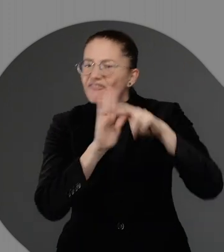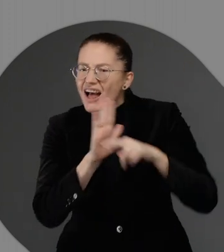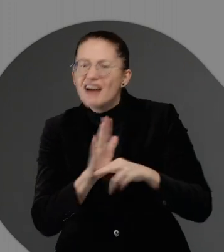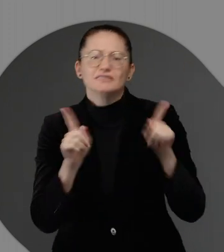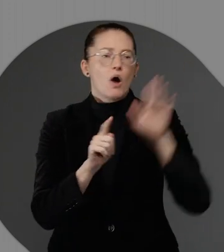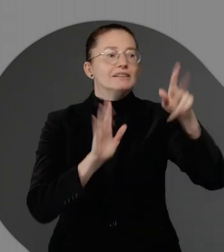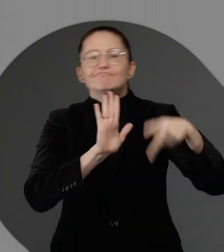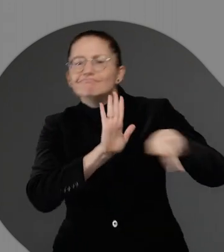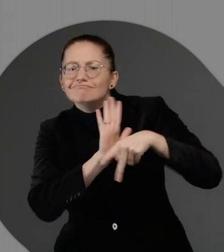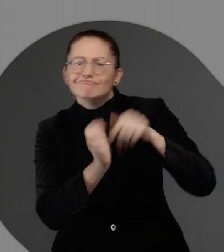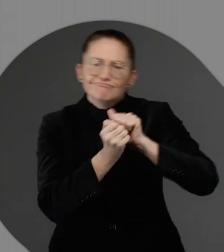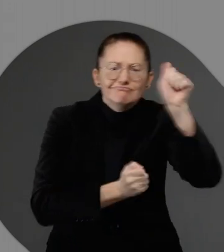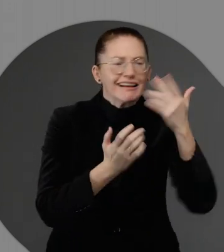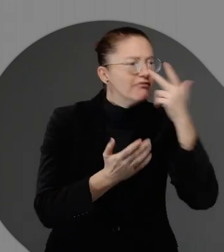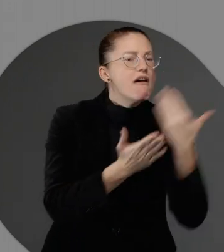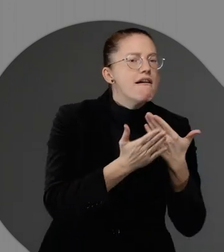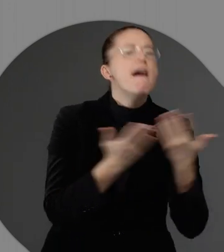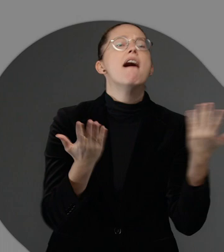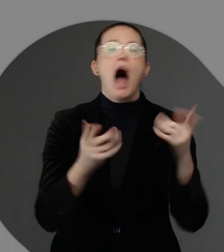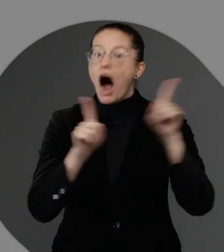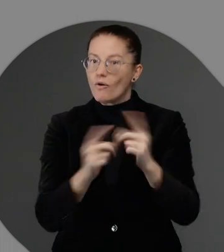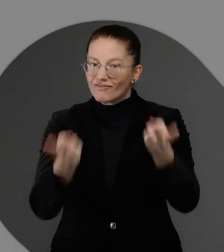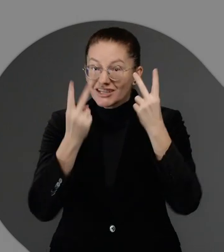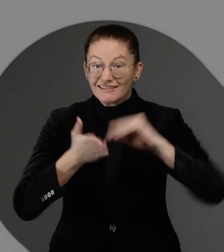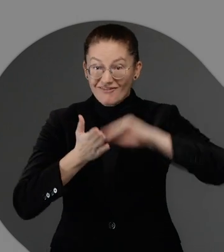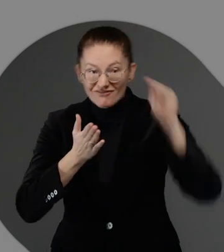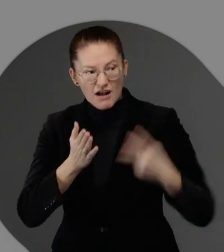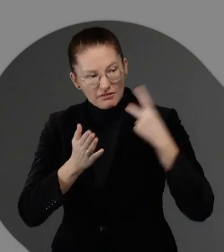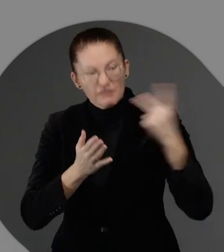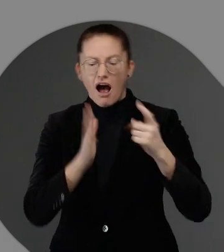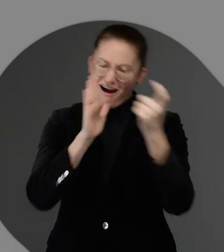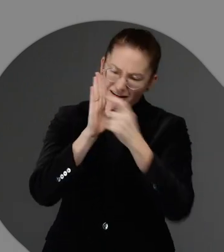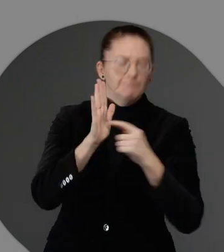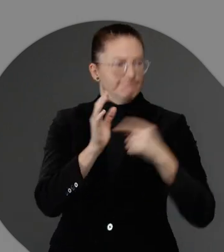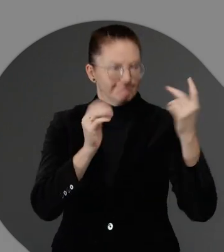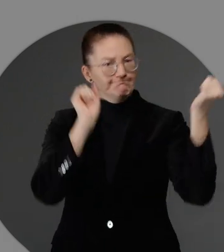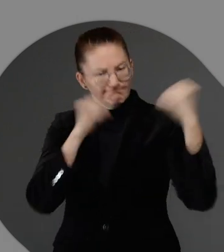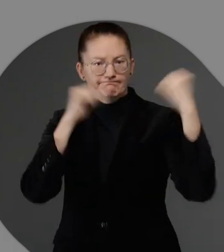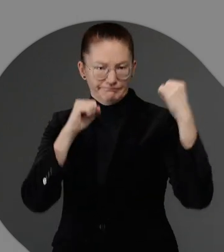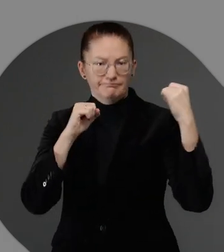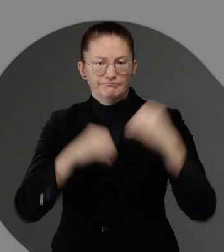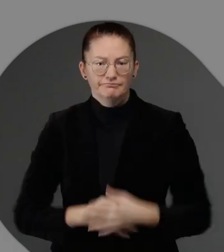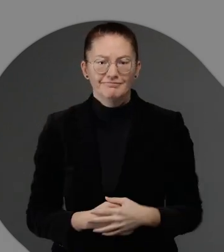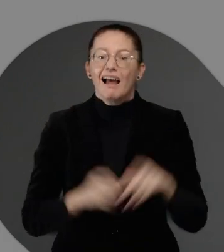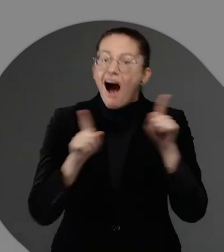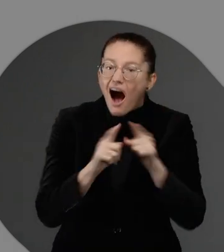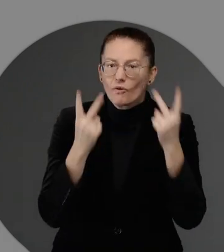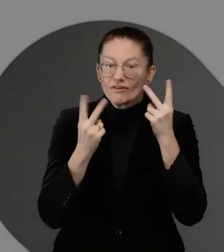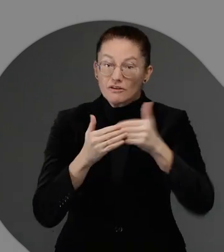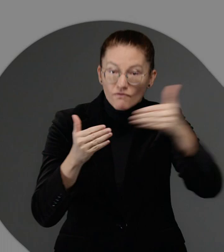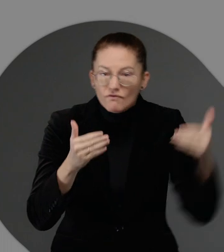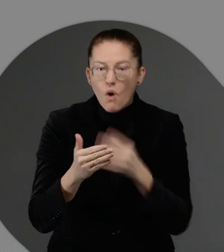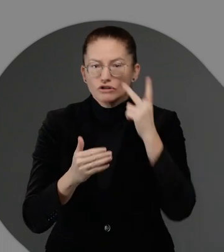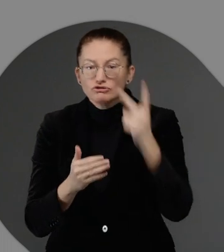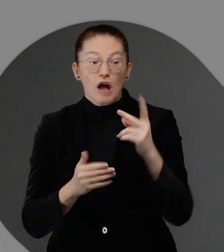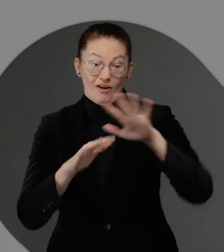oder einschlägige Zertifizierungen belegen. Schreiben Sie die Anforderungen vertraglich fest. Am besten definieren Sie auch im Vorfeld, in